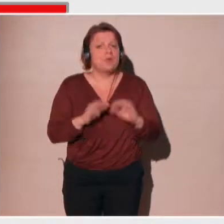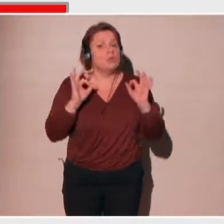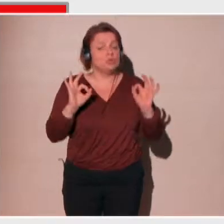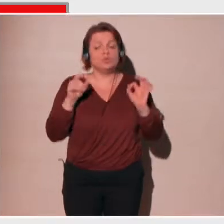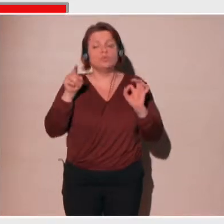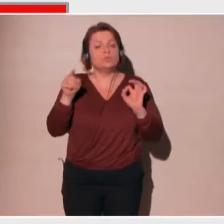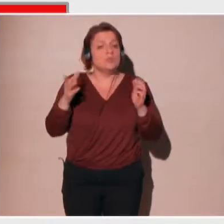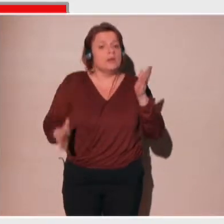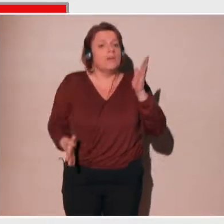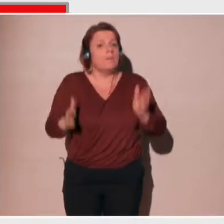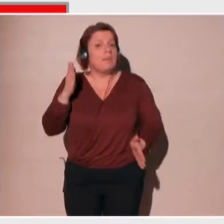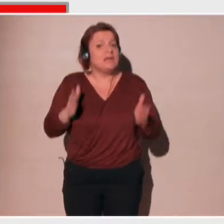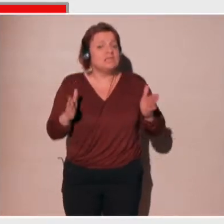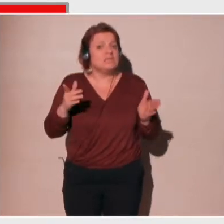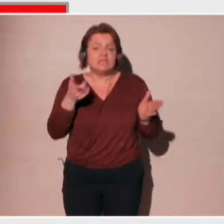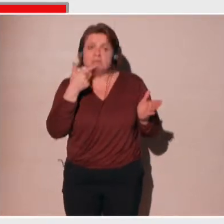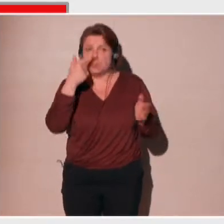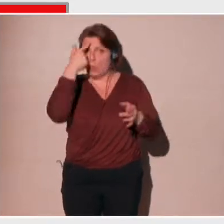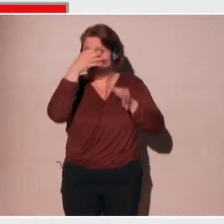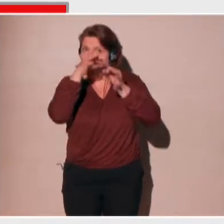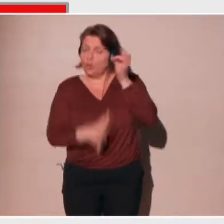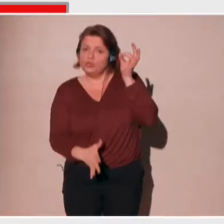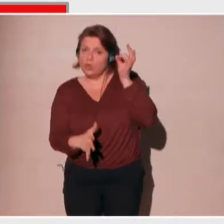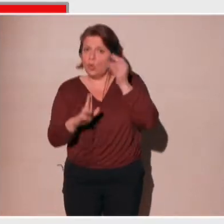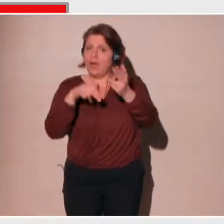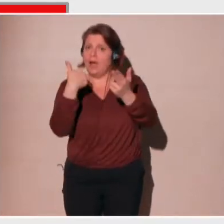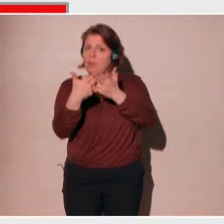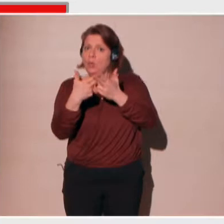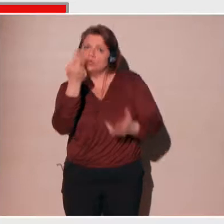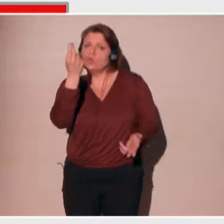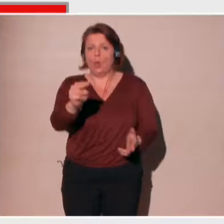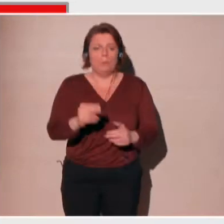en conclut que la réponse, c'est faux. Charlemagne n'a pas repoussé les Magyars.